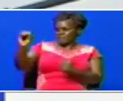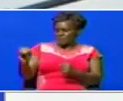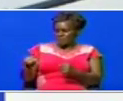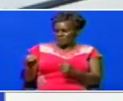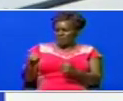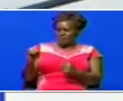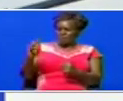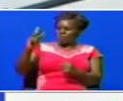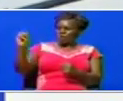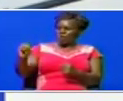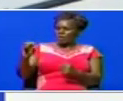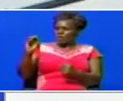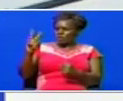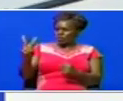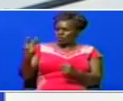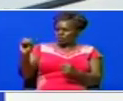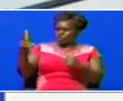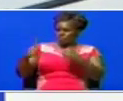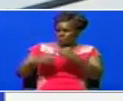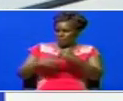498,248, 97.89%. Michael Maura, 206,